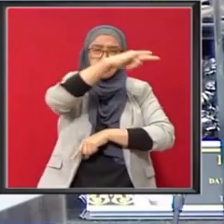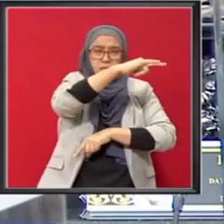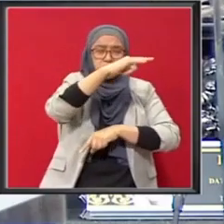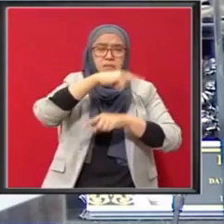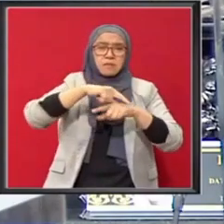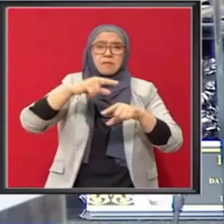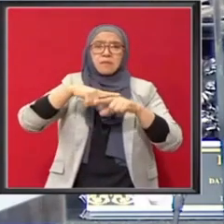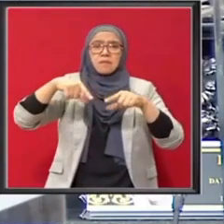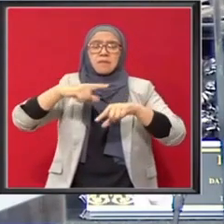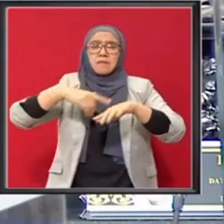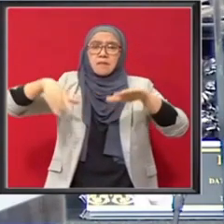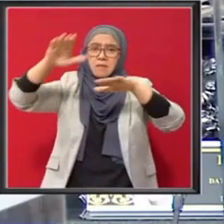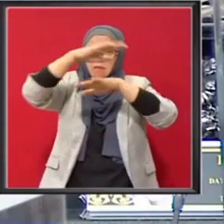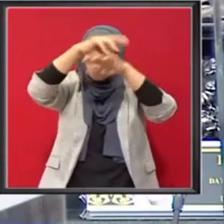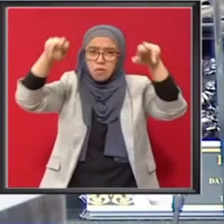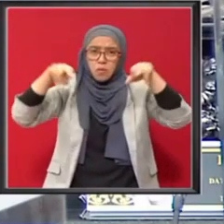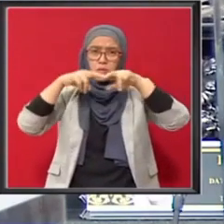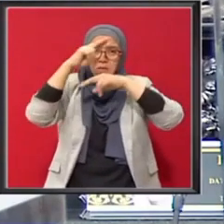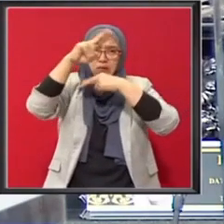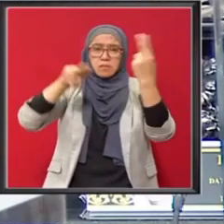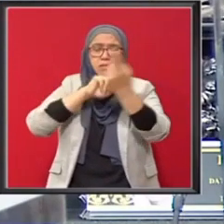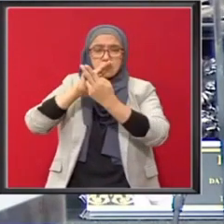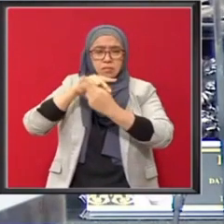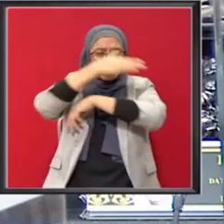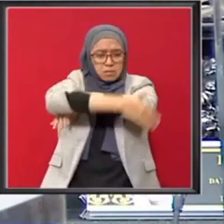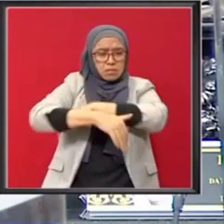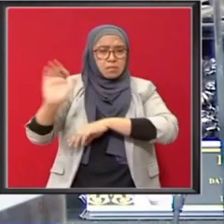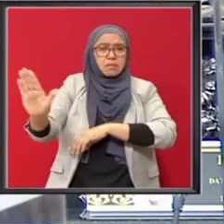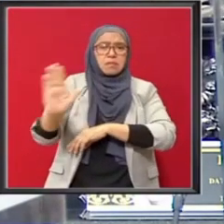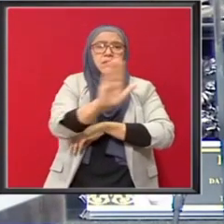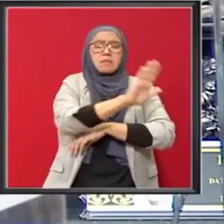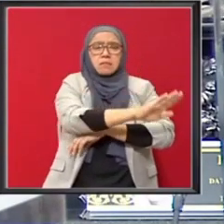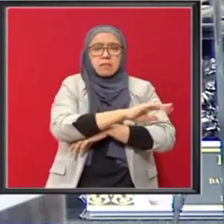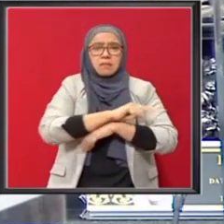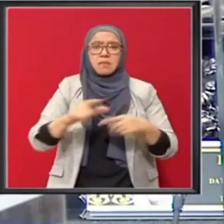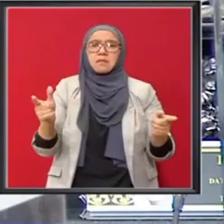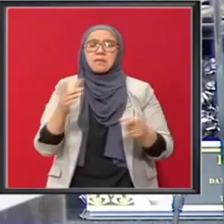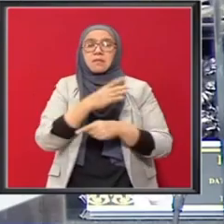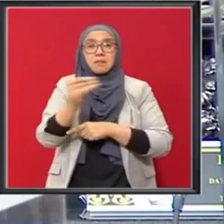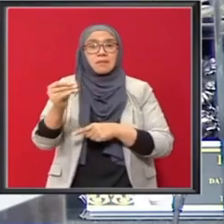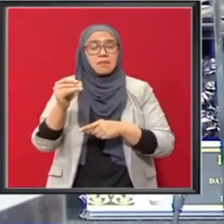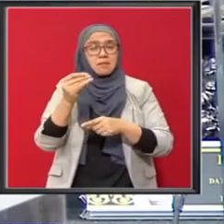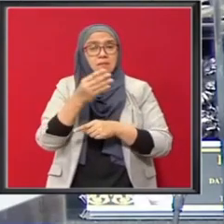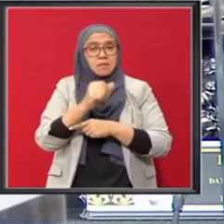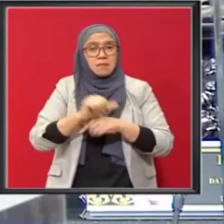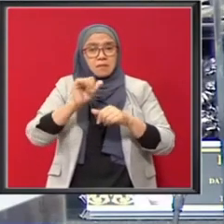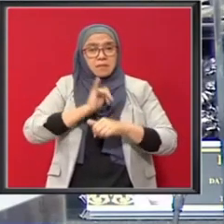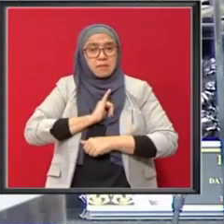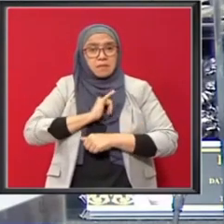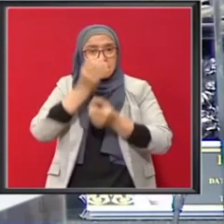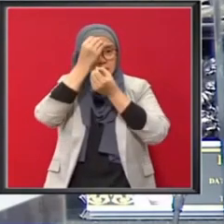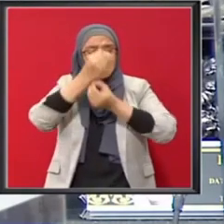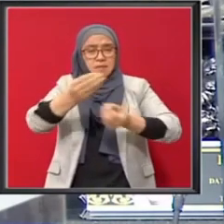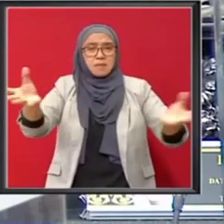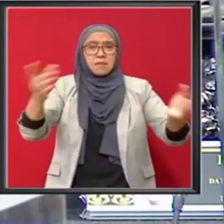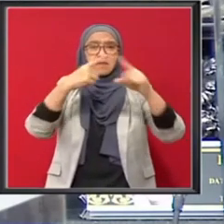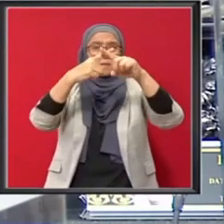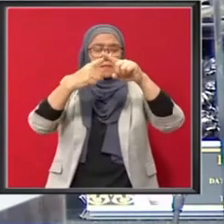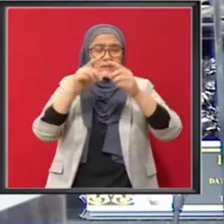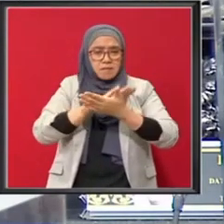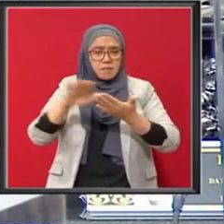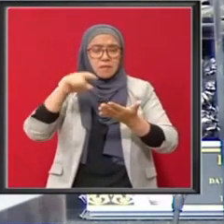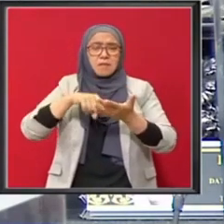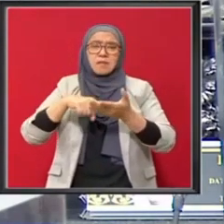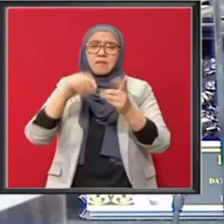adalah hak kedaulatan negara tersebut Namun saya ingin ketengahkan dan tegaskan di dewani mode ini bahwa perkembangan-perkembangan yang